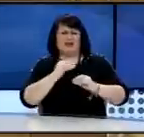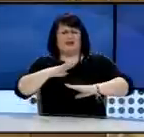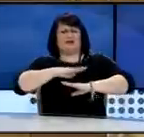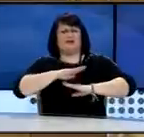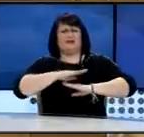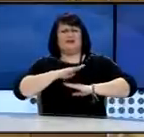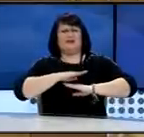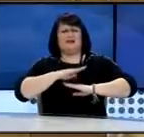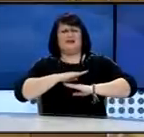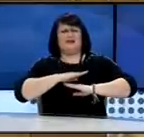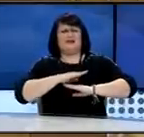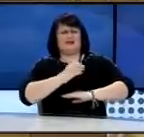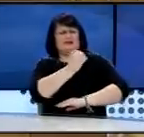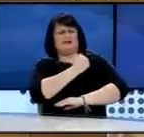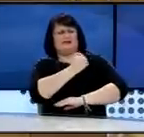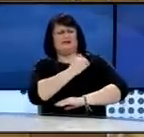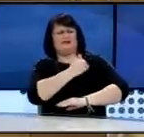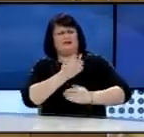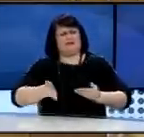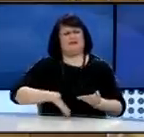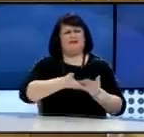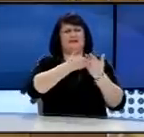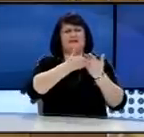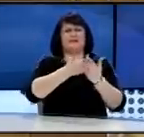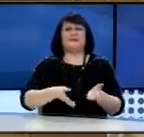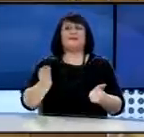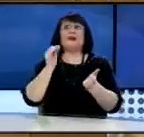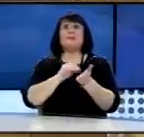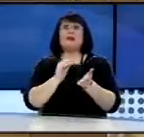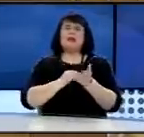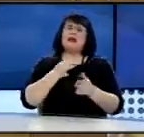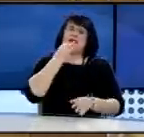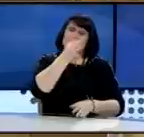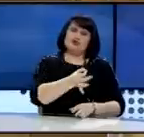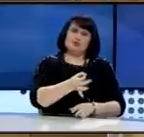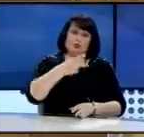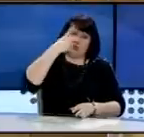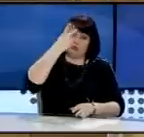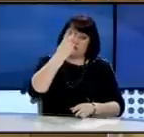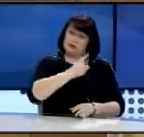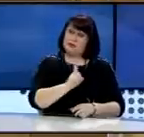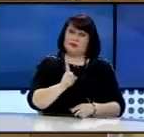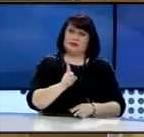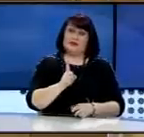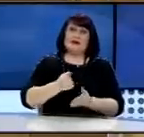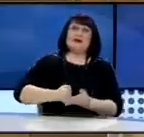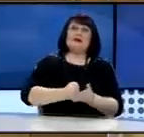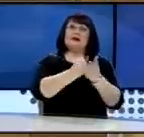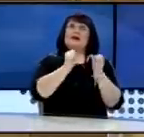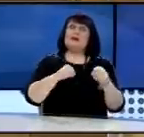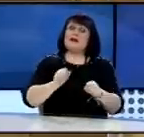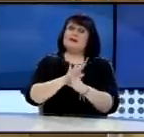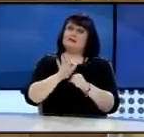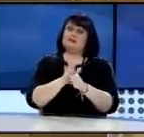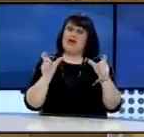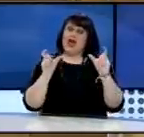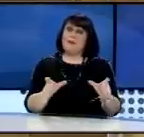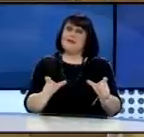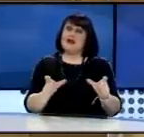νέου λευκή επιταγή. Θα επαναλάβω αυτό που είπα και άλλη φορά. Στηρίζουμε την επαρκή άμυνα της